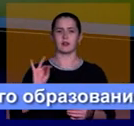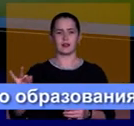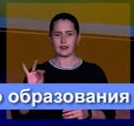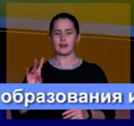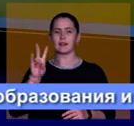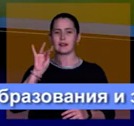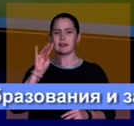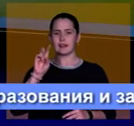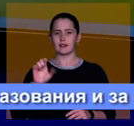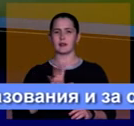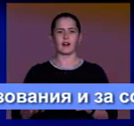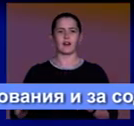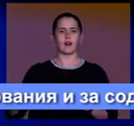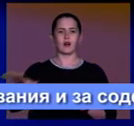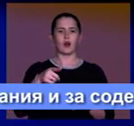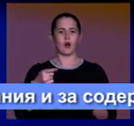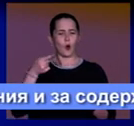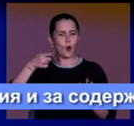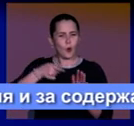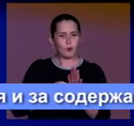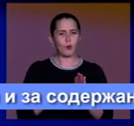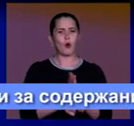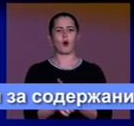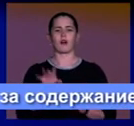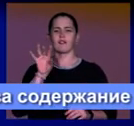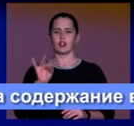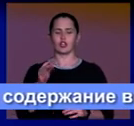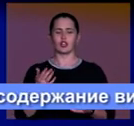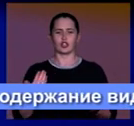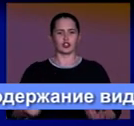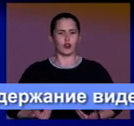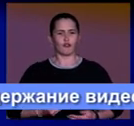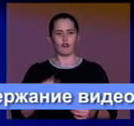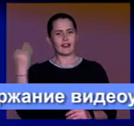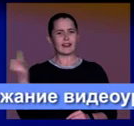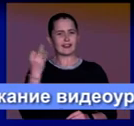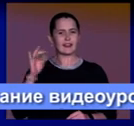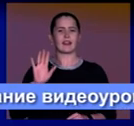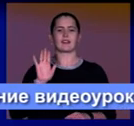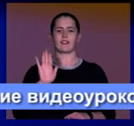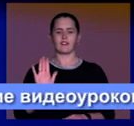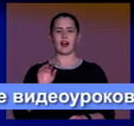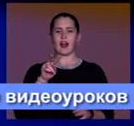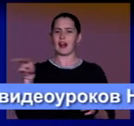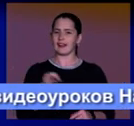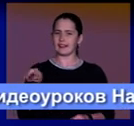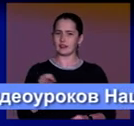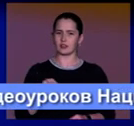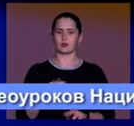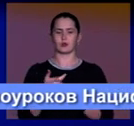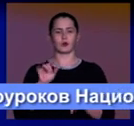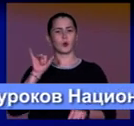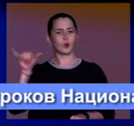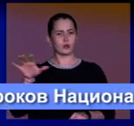на росла в атмосфере глубокого и живого интереса к литературе был в их семье еще один очень